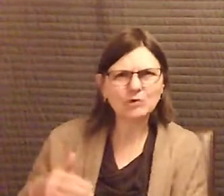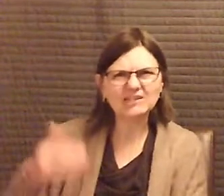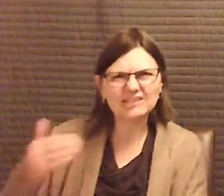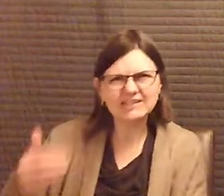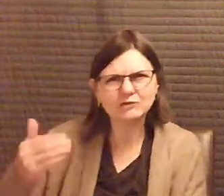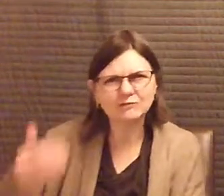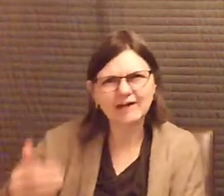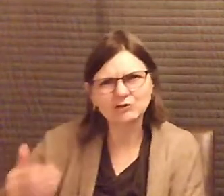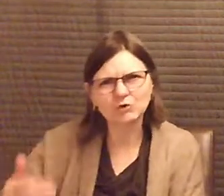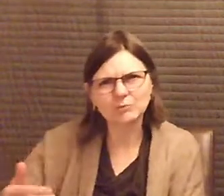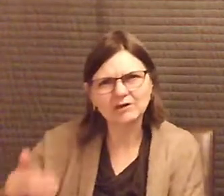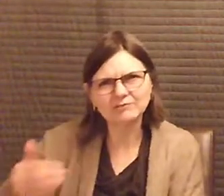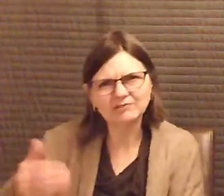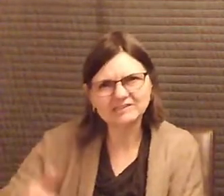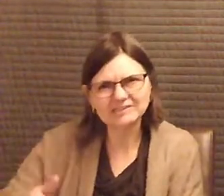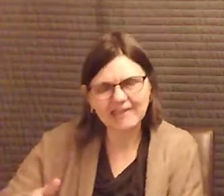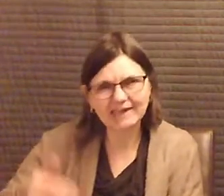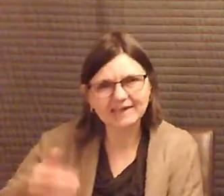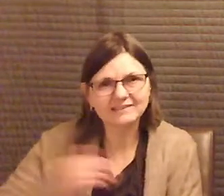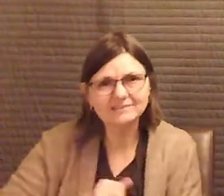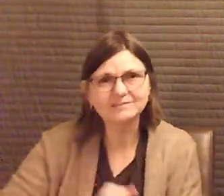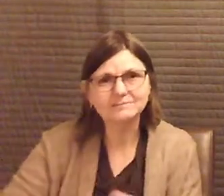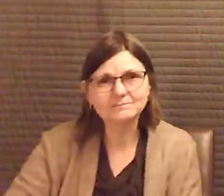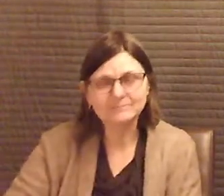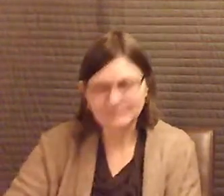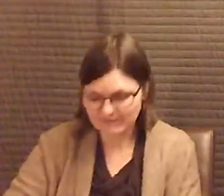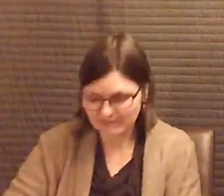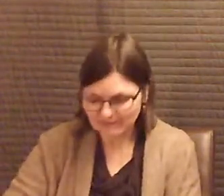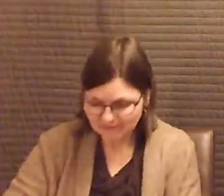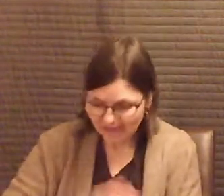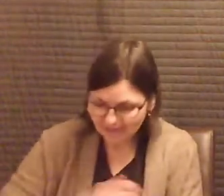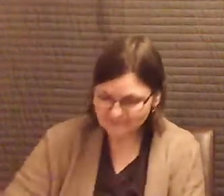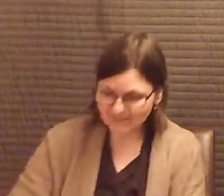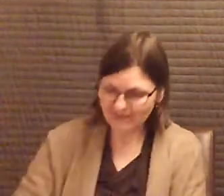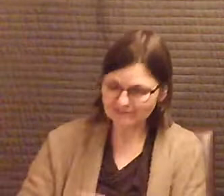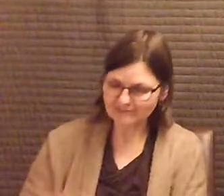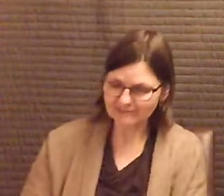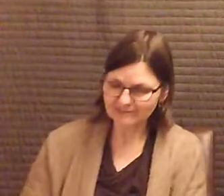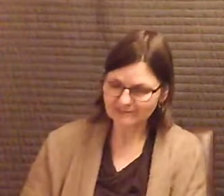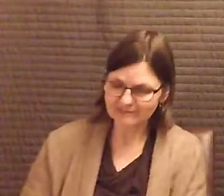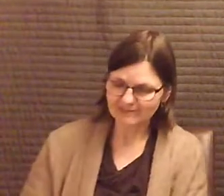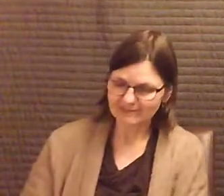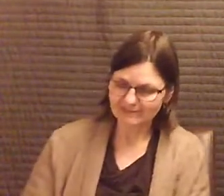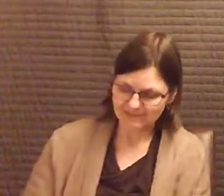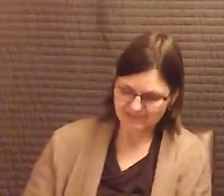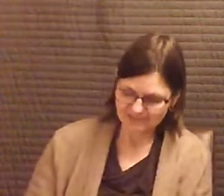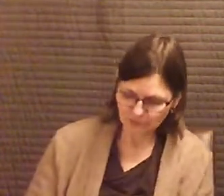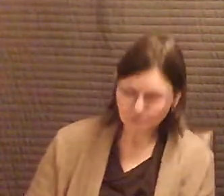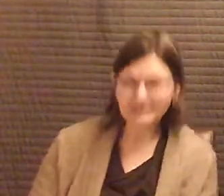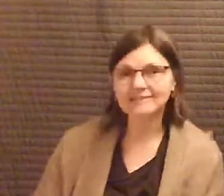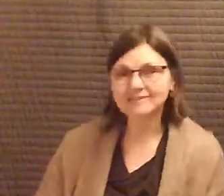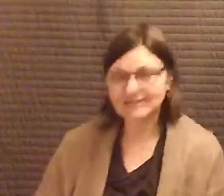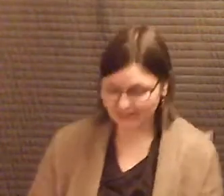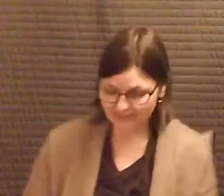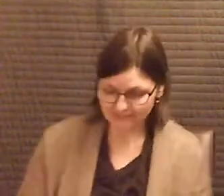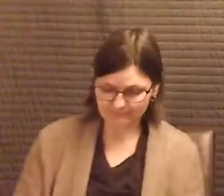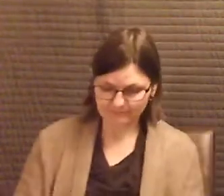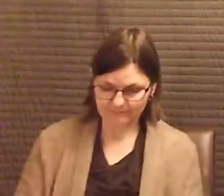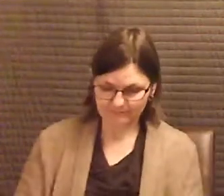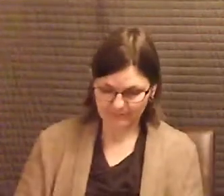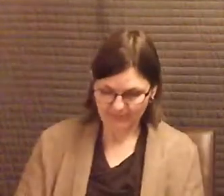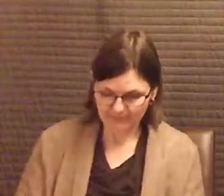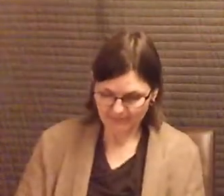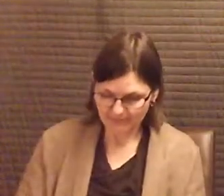waarom hoor ik niet zo vaak noemen verse 9 en 10 het zesde en daar staat ze is zo veel groter is razer en